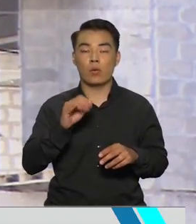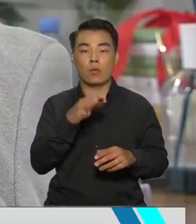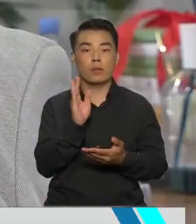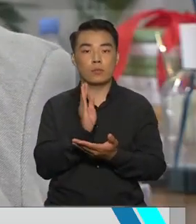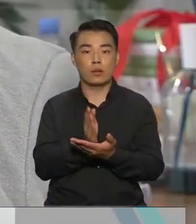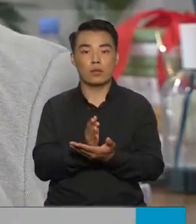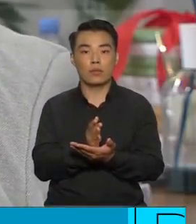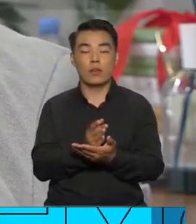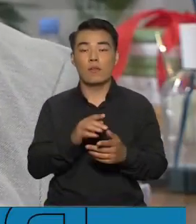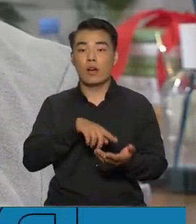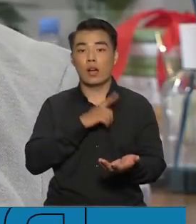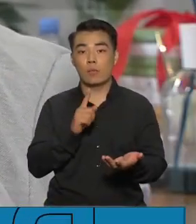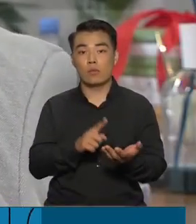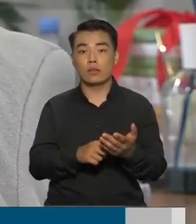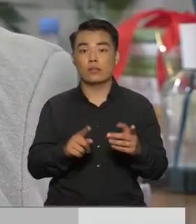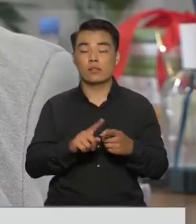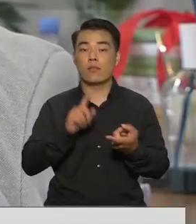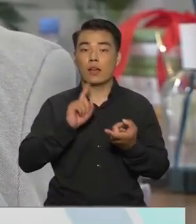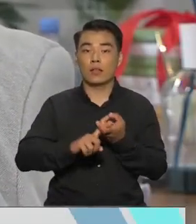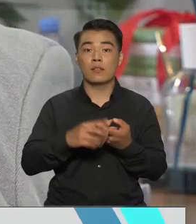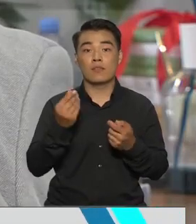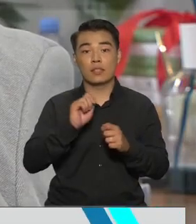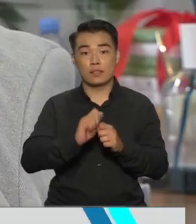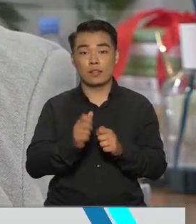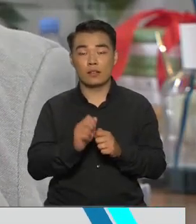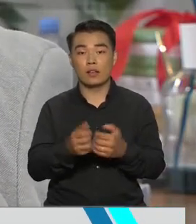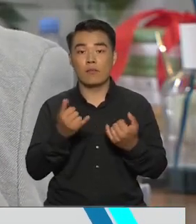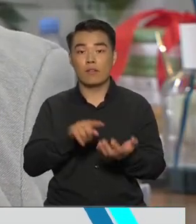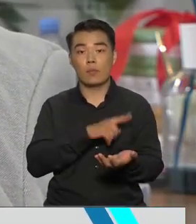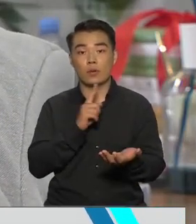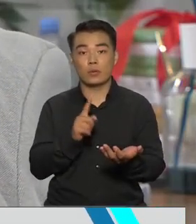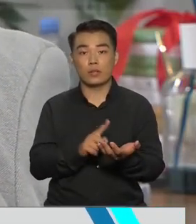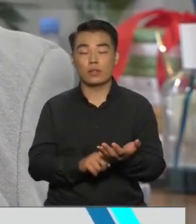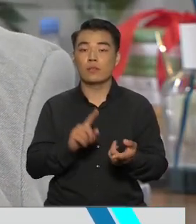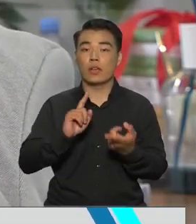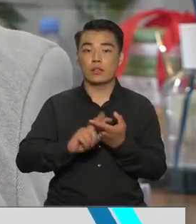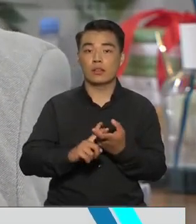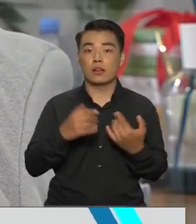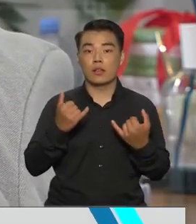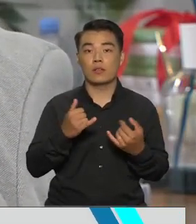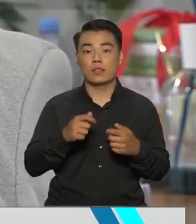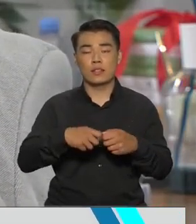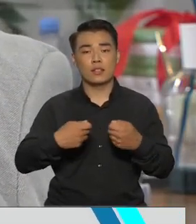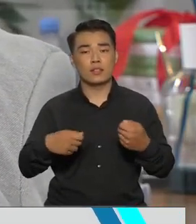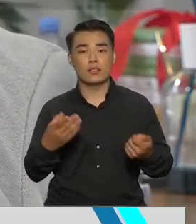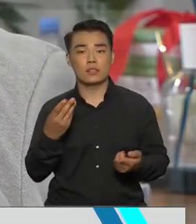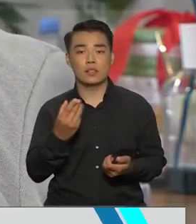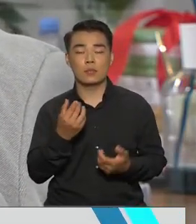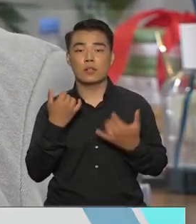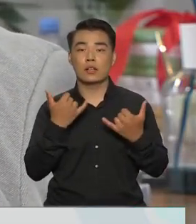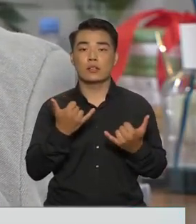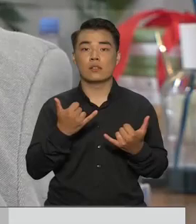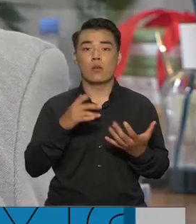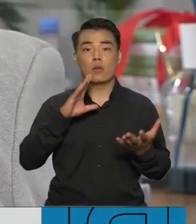областях. Вопросы, которые связаны с бюджетным финансированием, вопросы, которые связаны с длинными деньгами, вопросы,